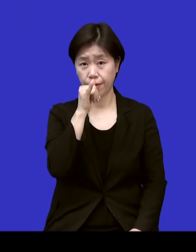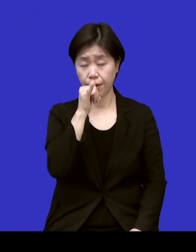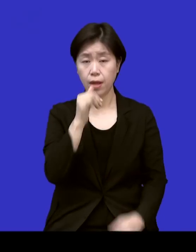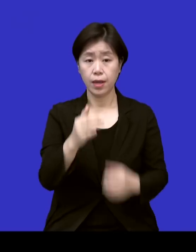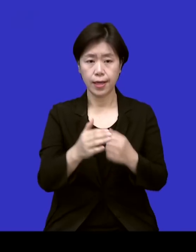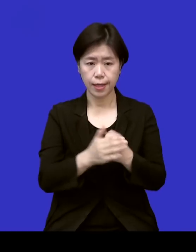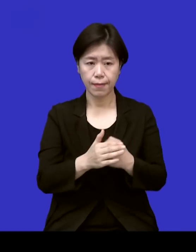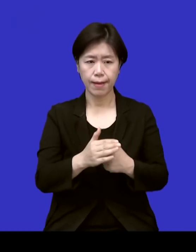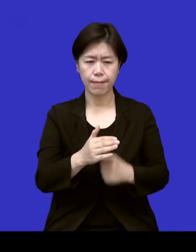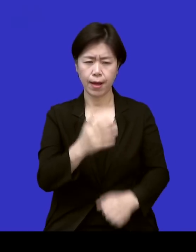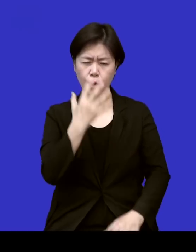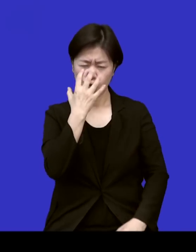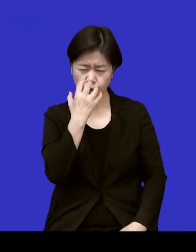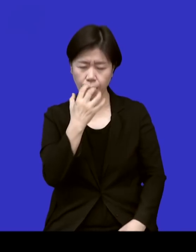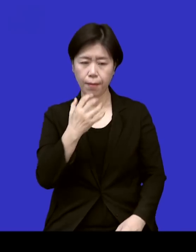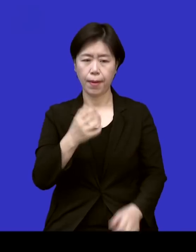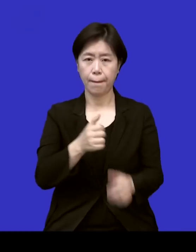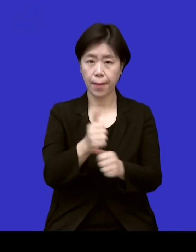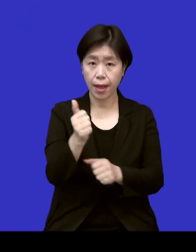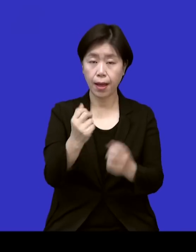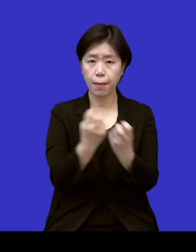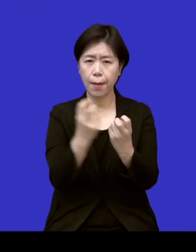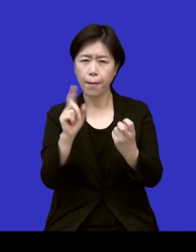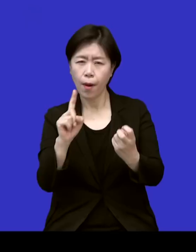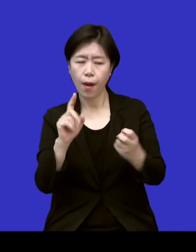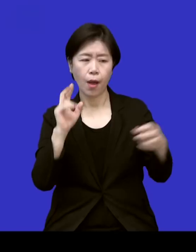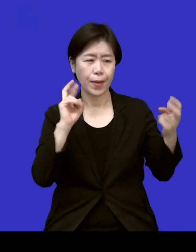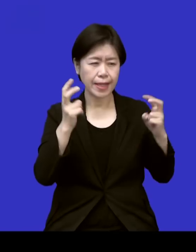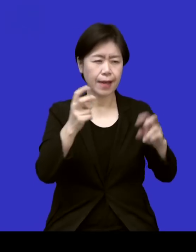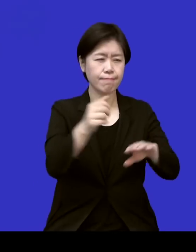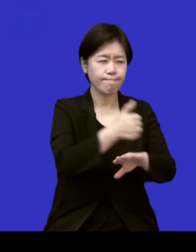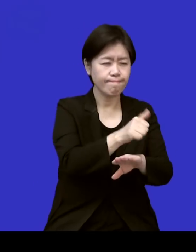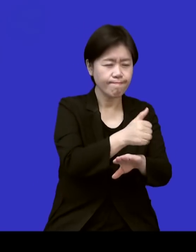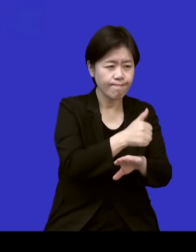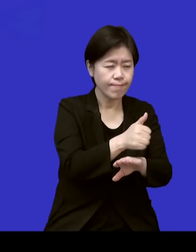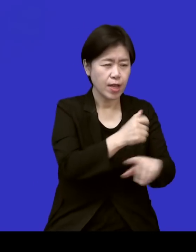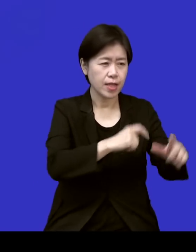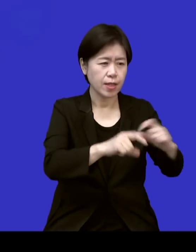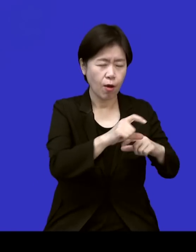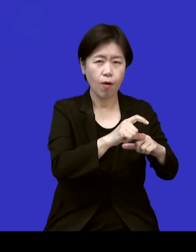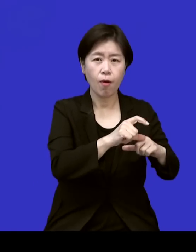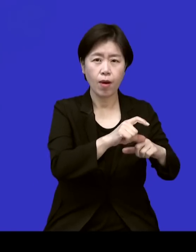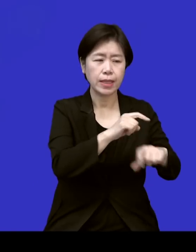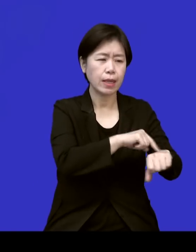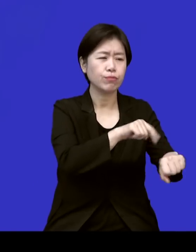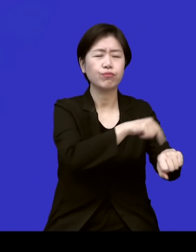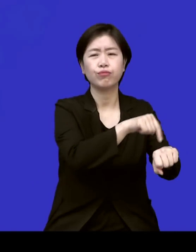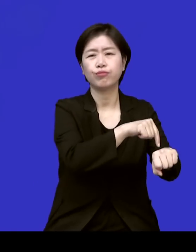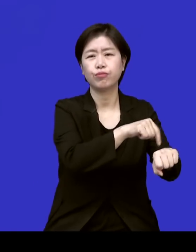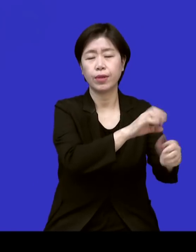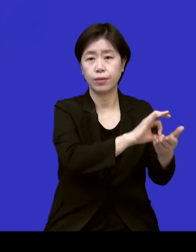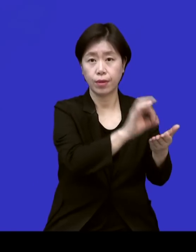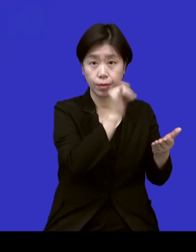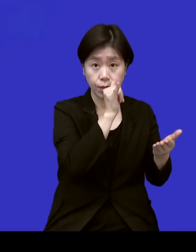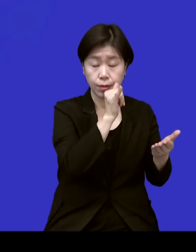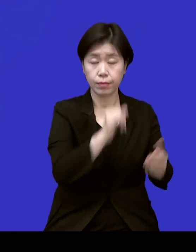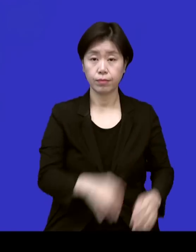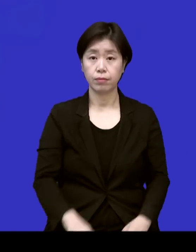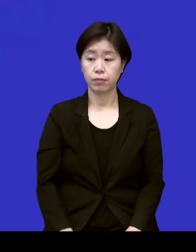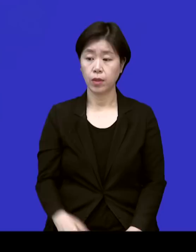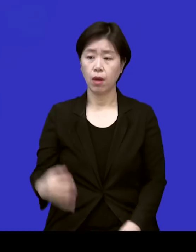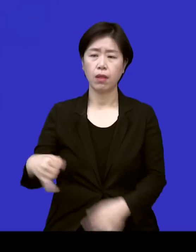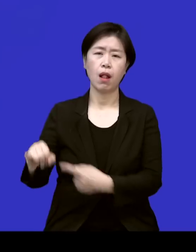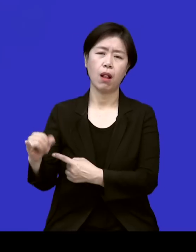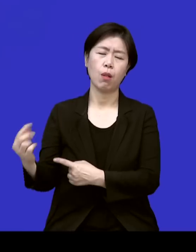밖으로 일을 막 계속 다녔어요. 예. 그러면서 이제 아이가 혼자 있는 시간이 많았고 그 이후에 많이